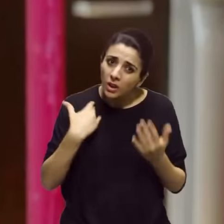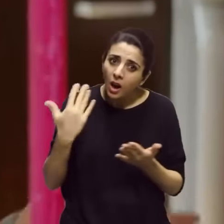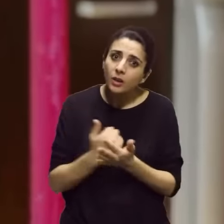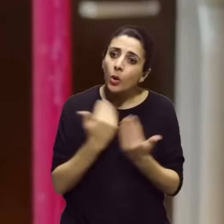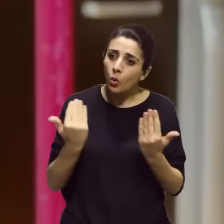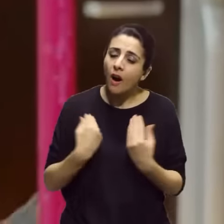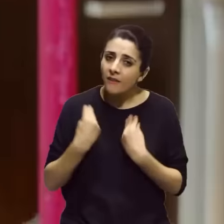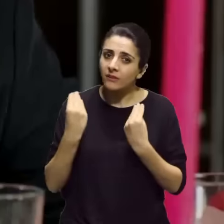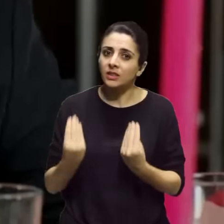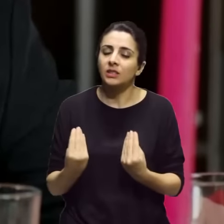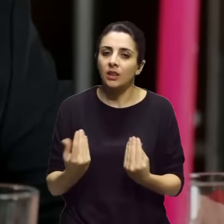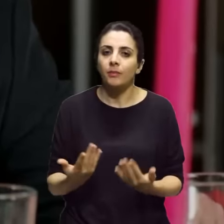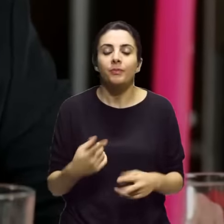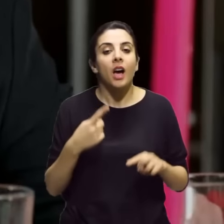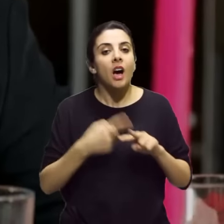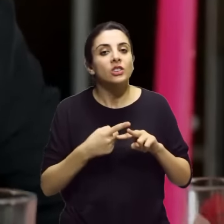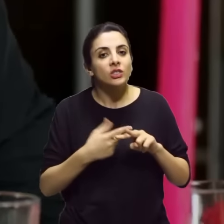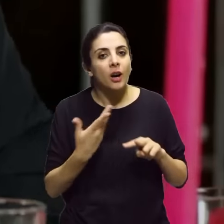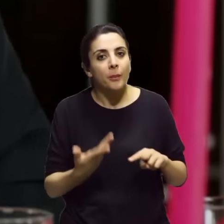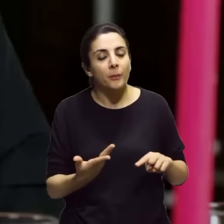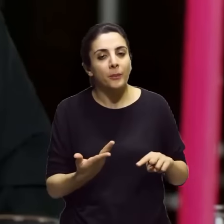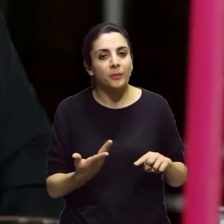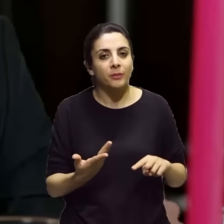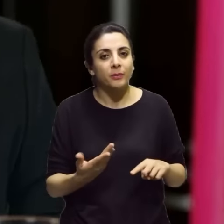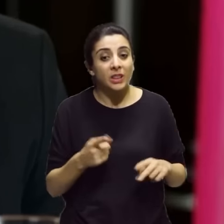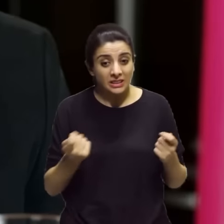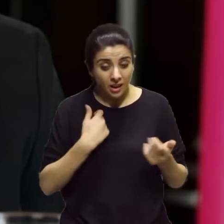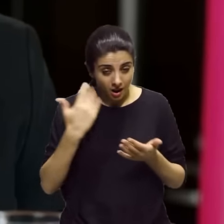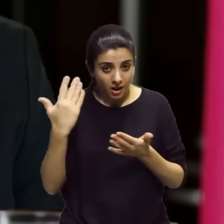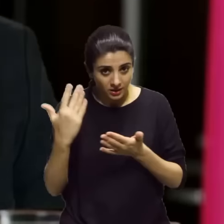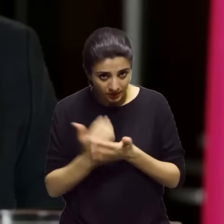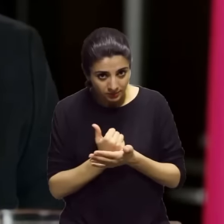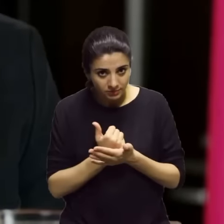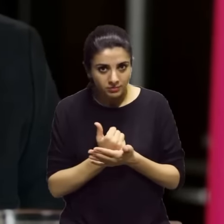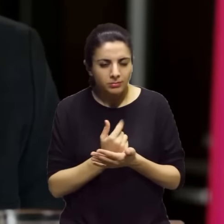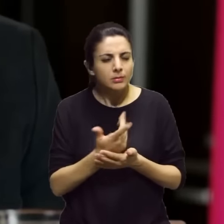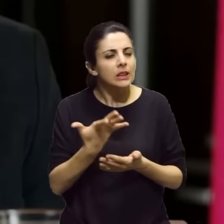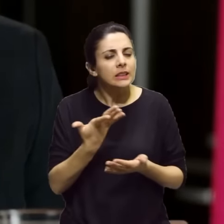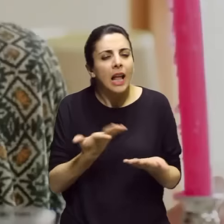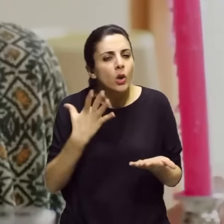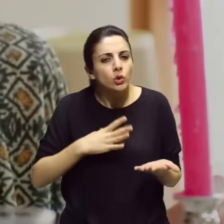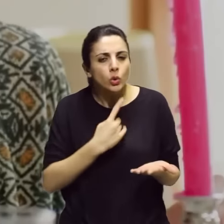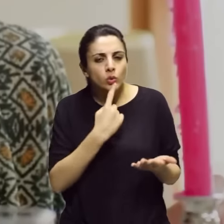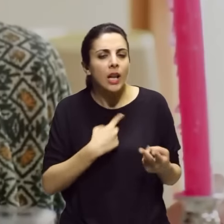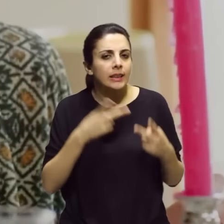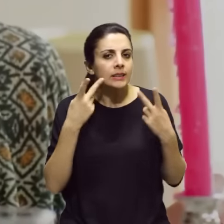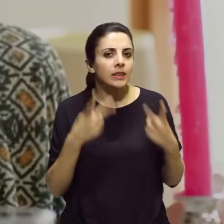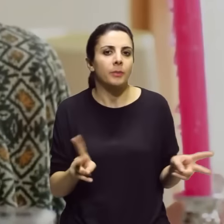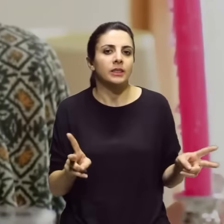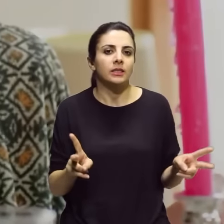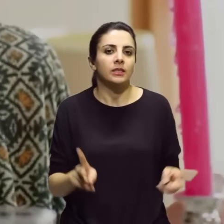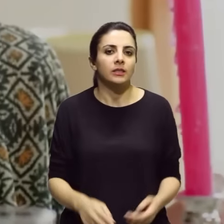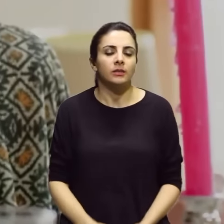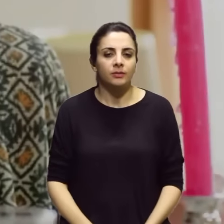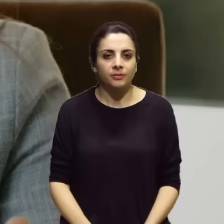edeceğim, ne olur olsun. Ayşem, bu iş olsun. Dile benden ne dilersen. Melda